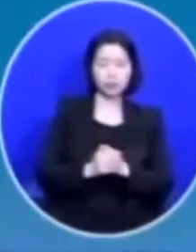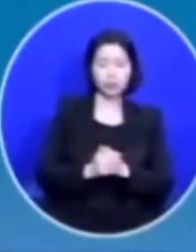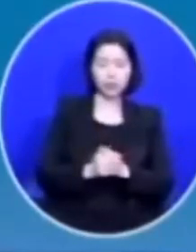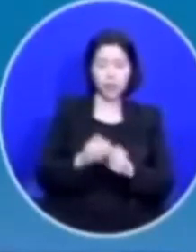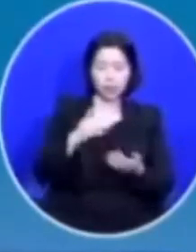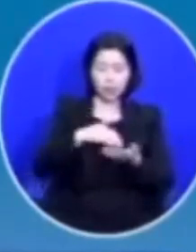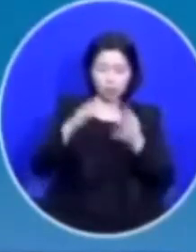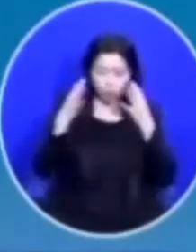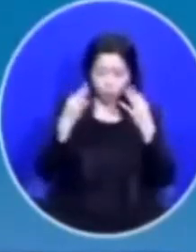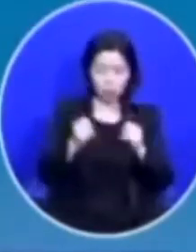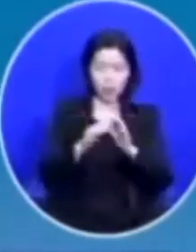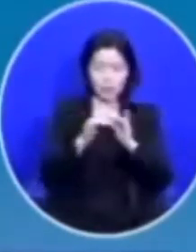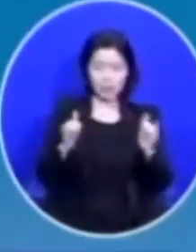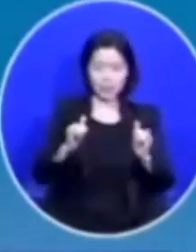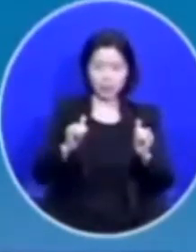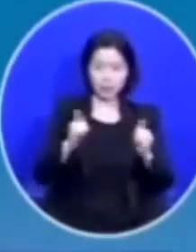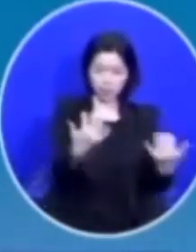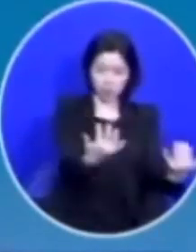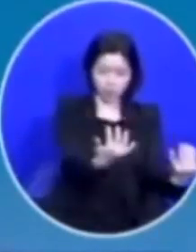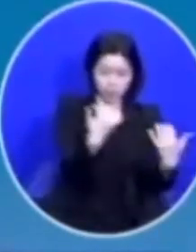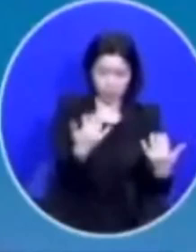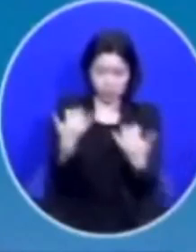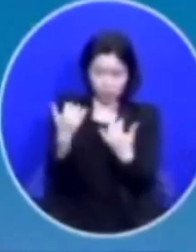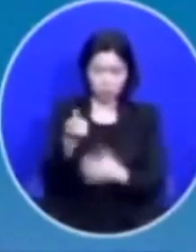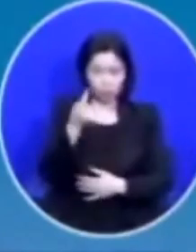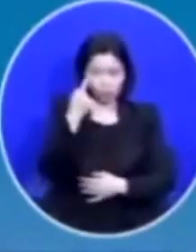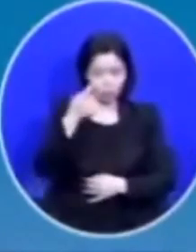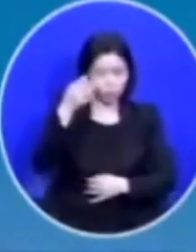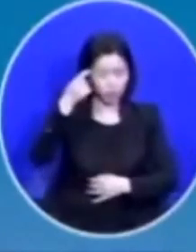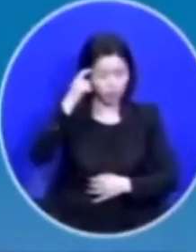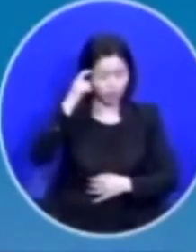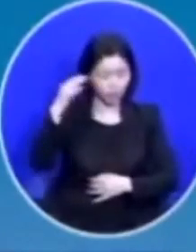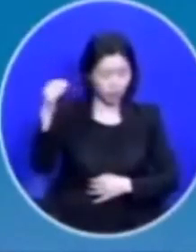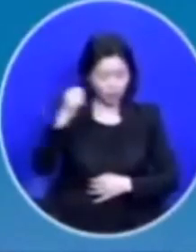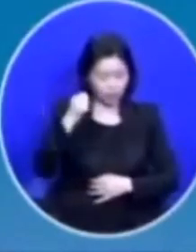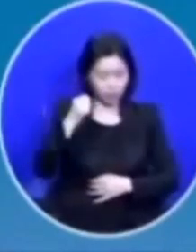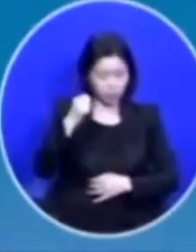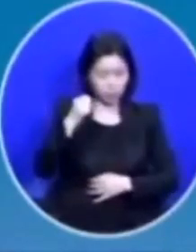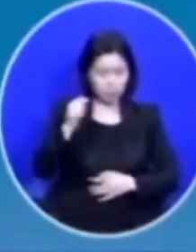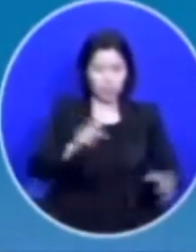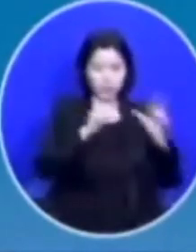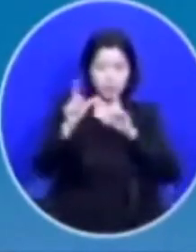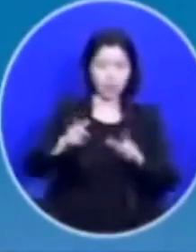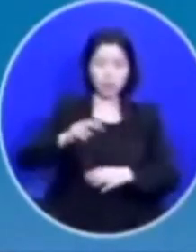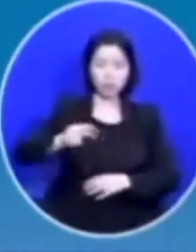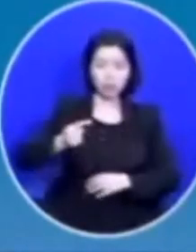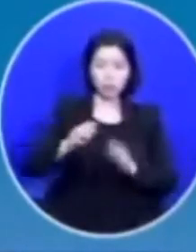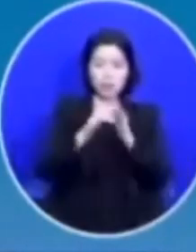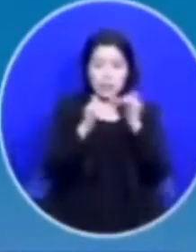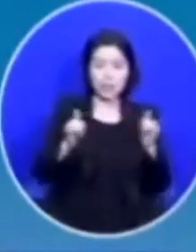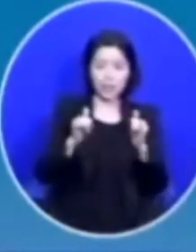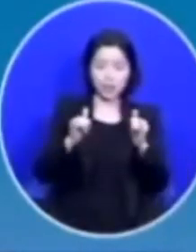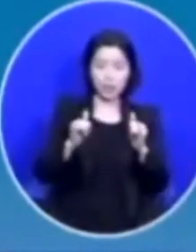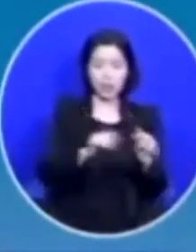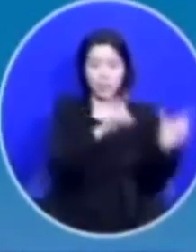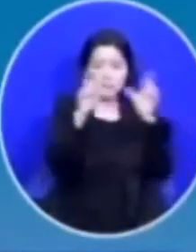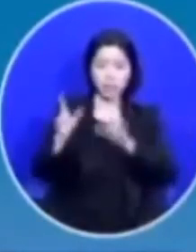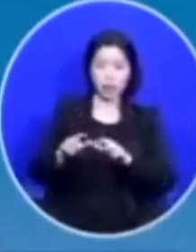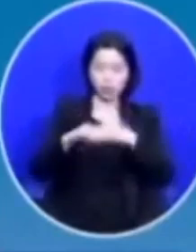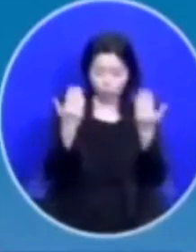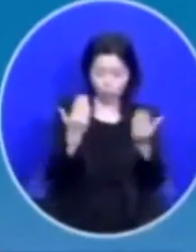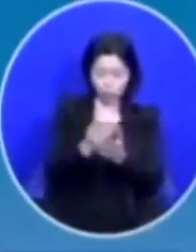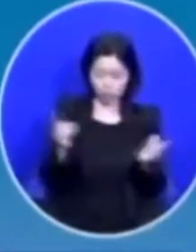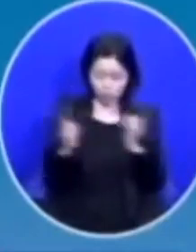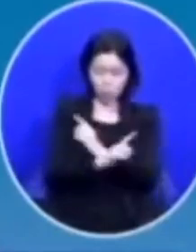수많은 사람들이 쳐다보는 그런 눈을 의식하고 사는 것도 거 사람의 삶을 완전히 바꾸는 역사가